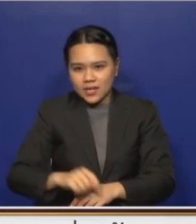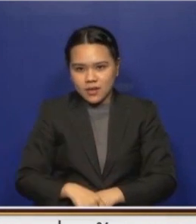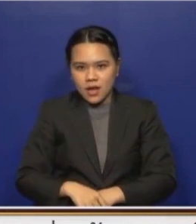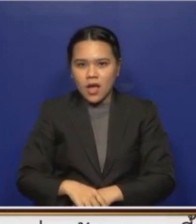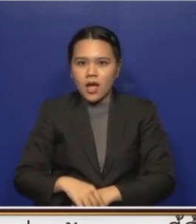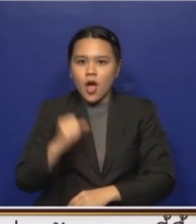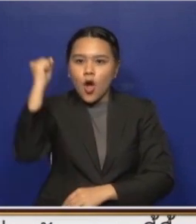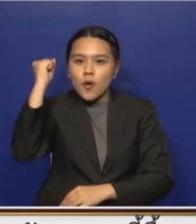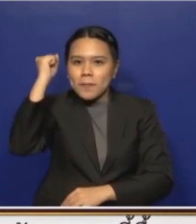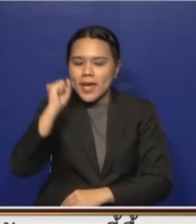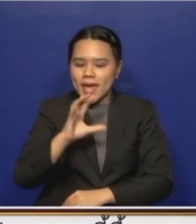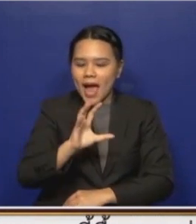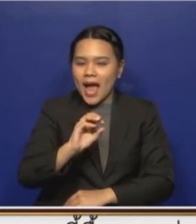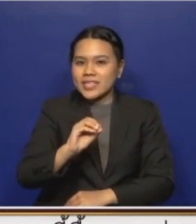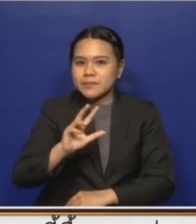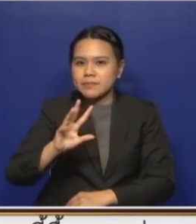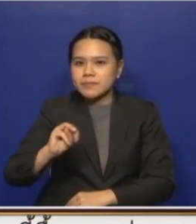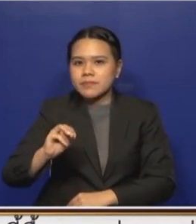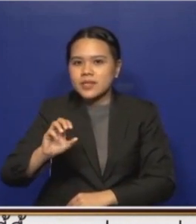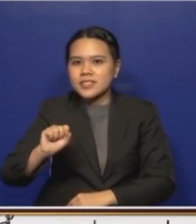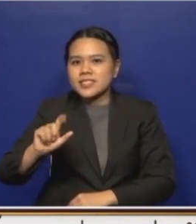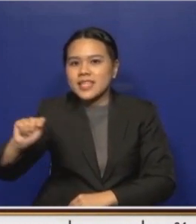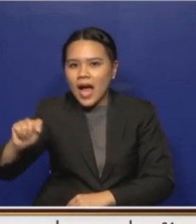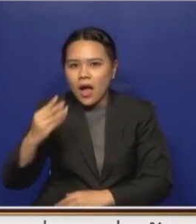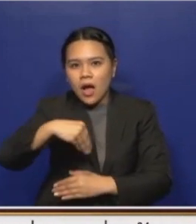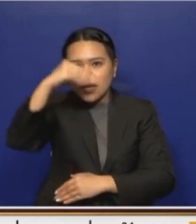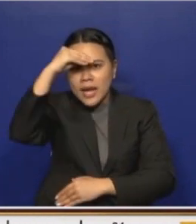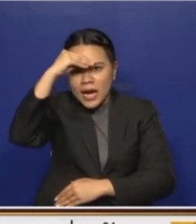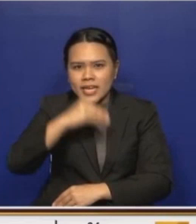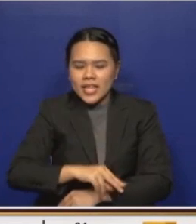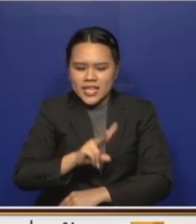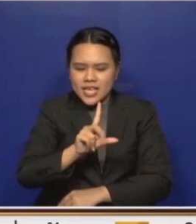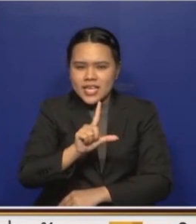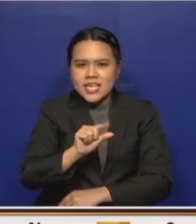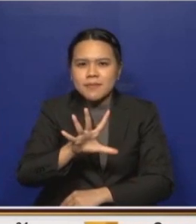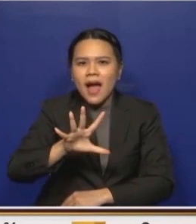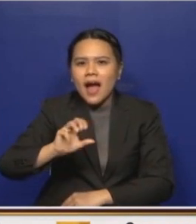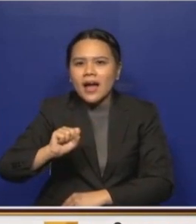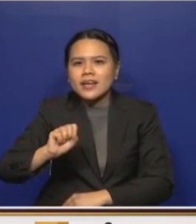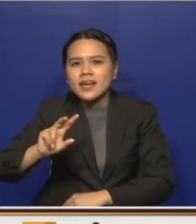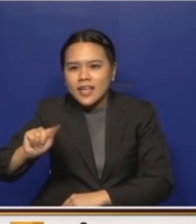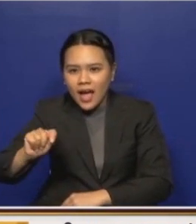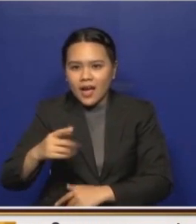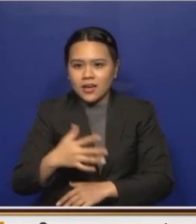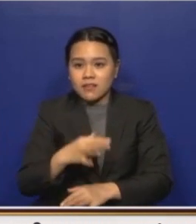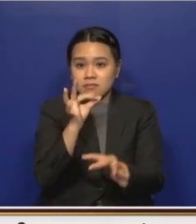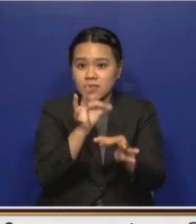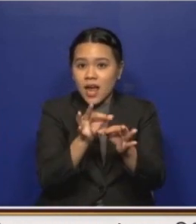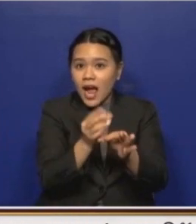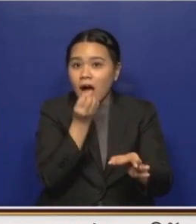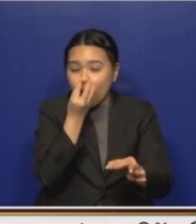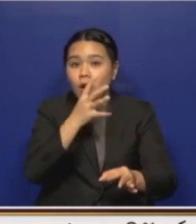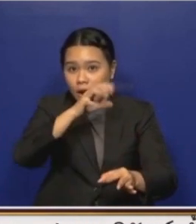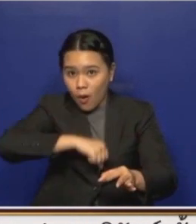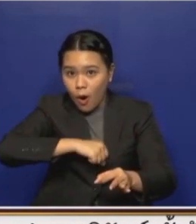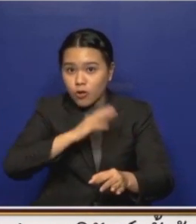ฝากได้ดอกเบี้ย2บาทถ้ากู้ก็จะต่างกันไม่เกิน2บาทอะไรอย่างนี้เป็นต้นแต่นี่เ